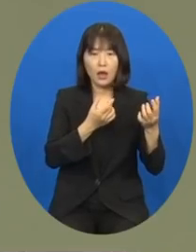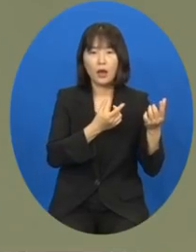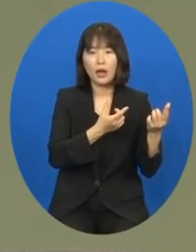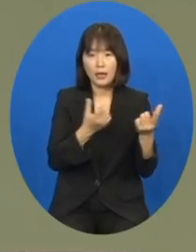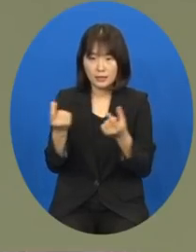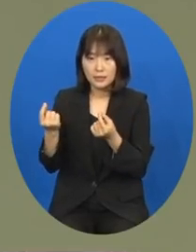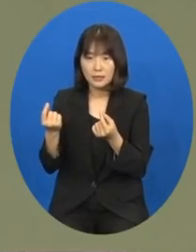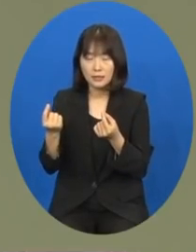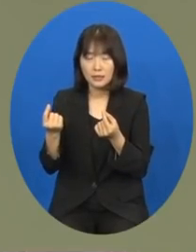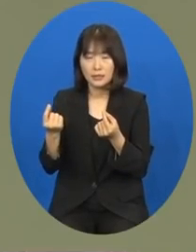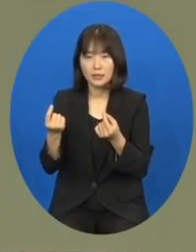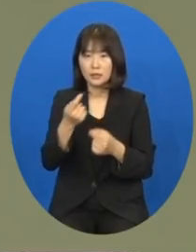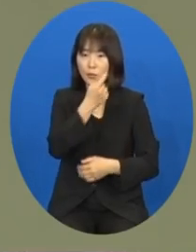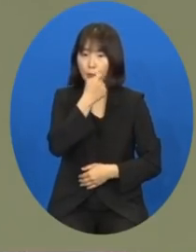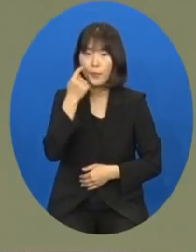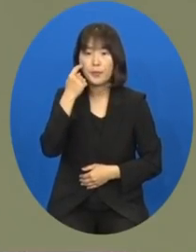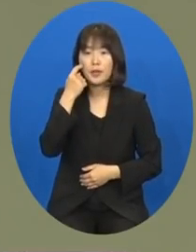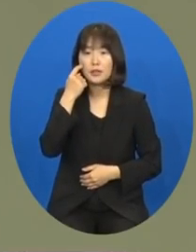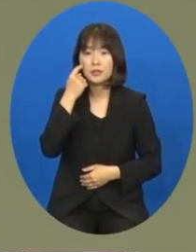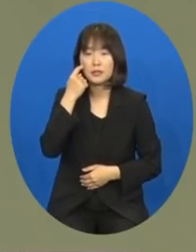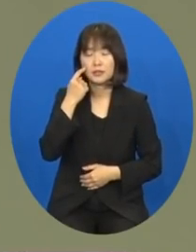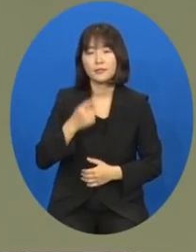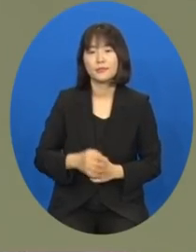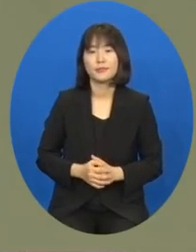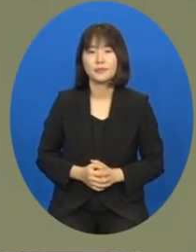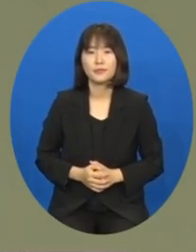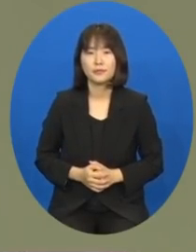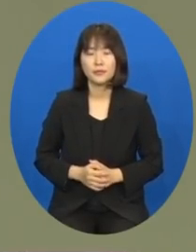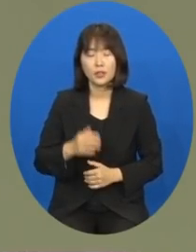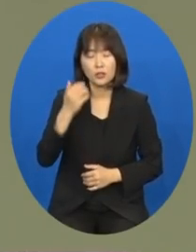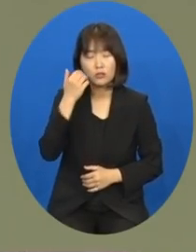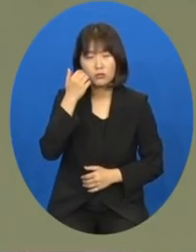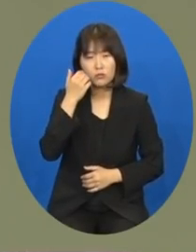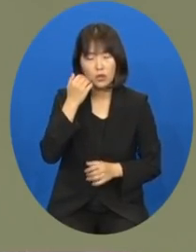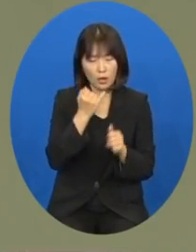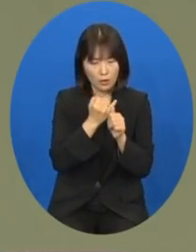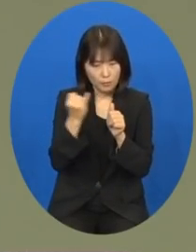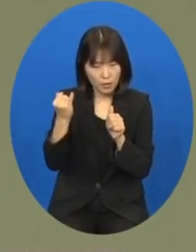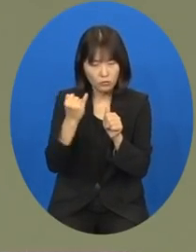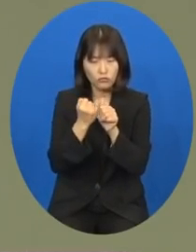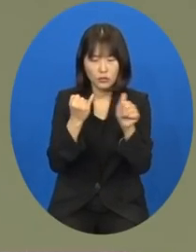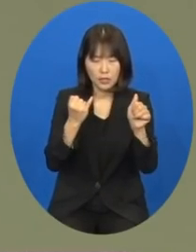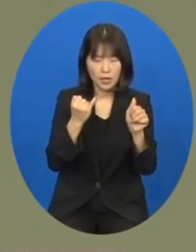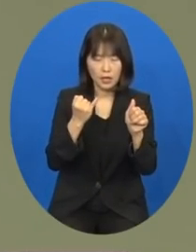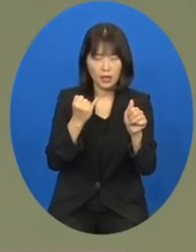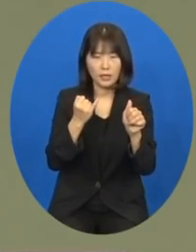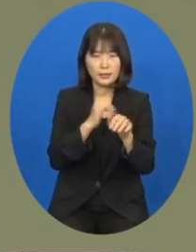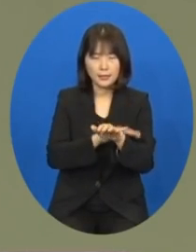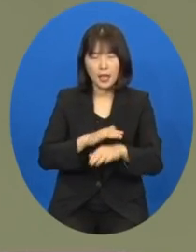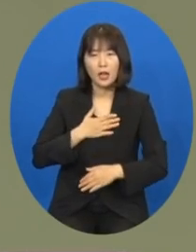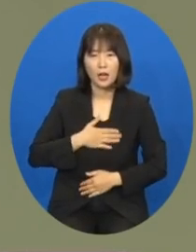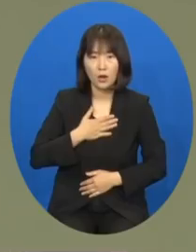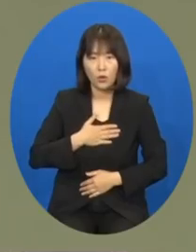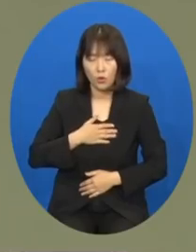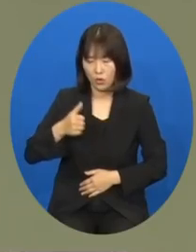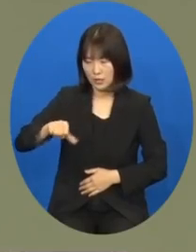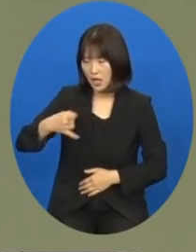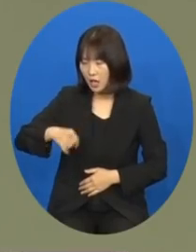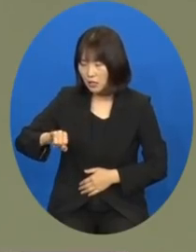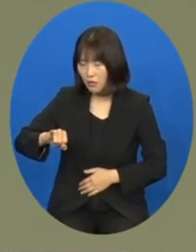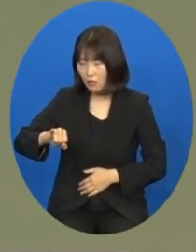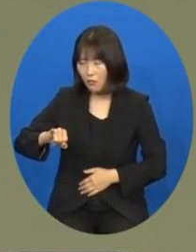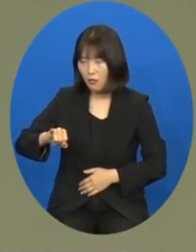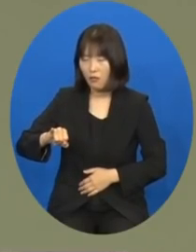누가 잘 알까요 배우 제가 제일 잘 알고 자녀들이 제 자랍니다 그들의 증언이 것